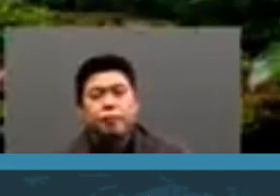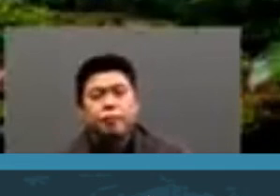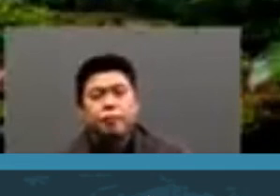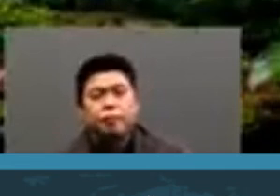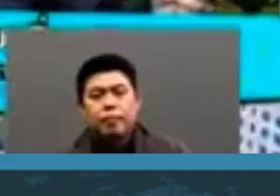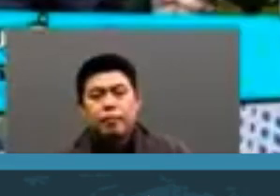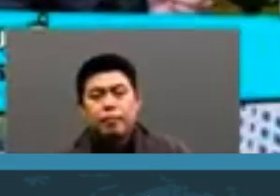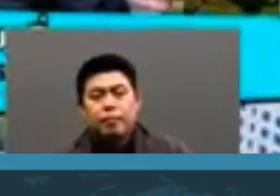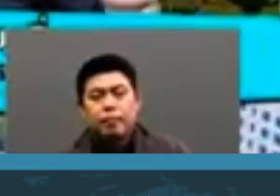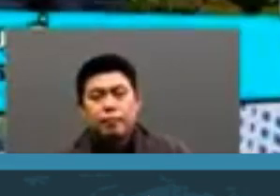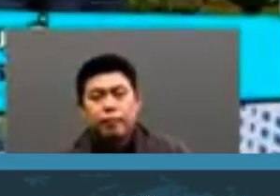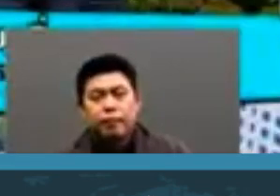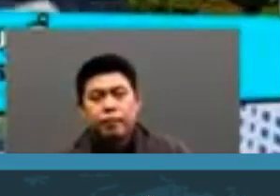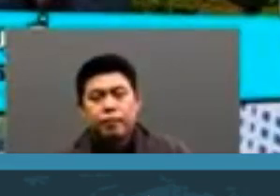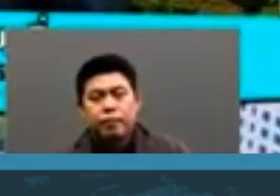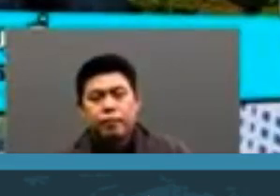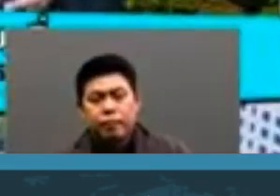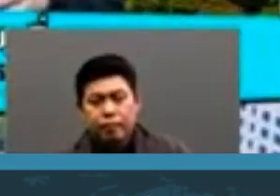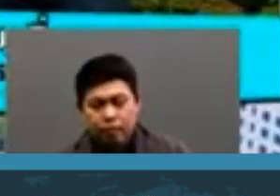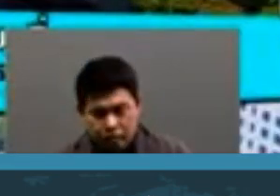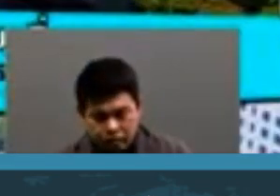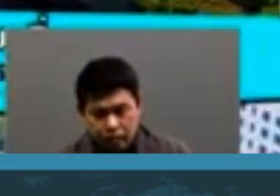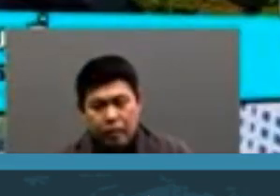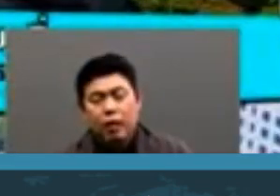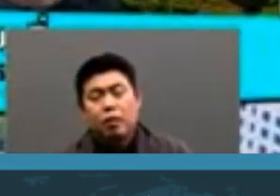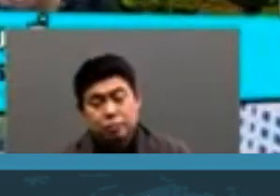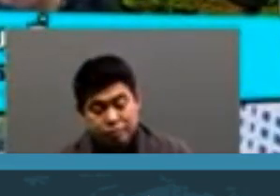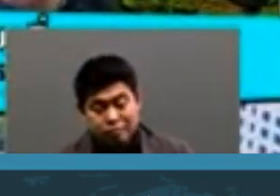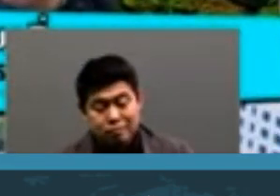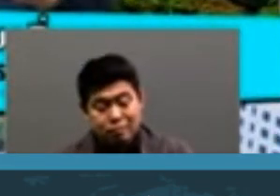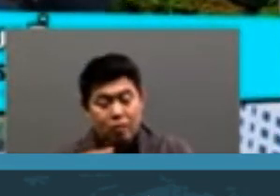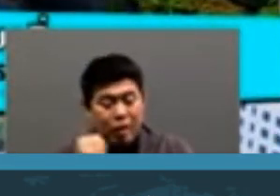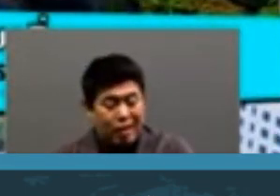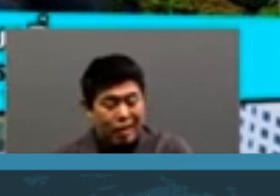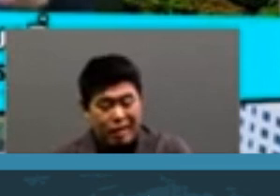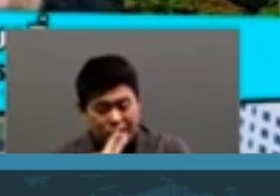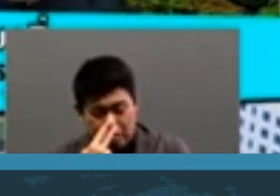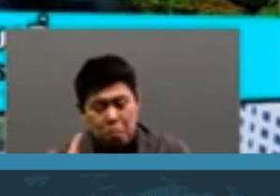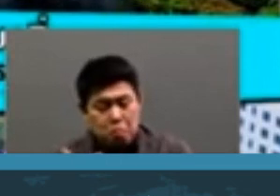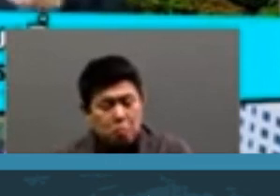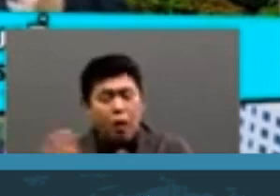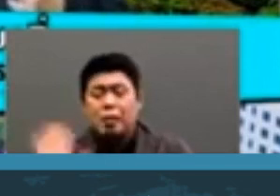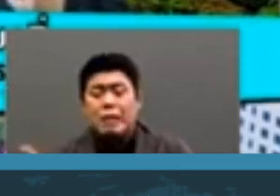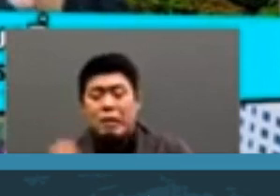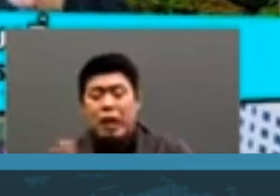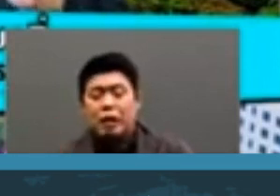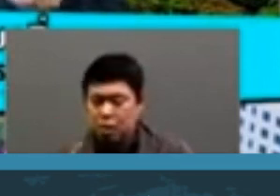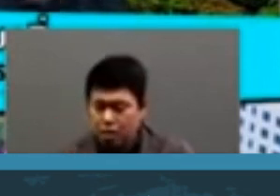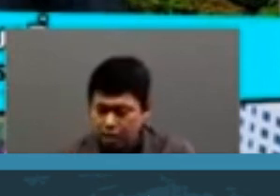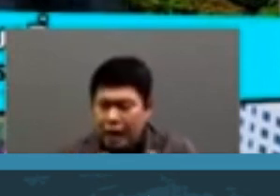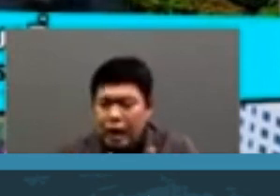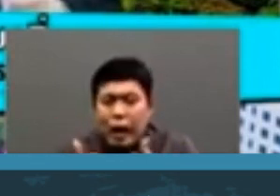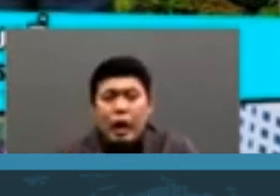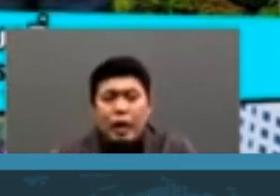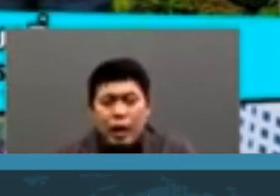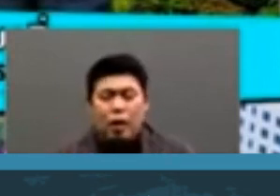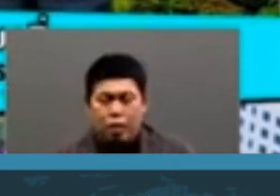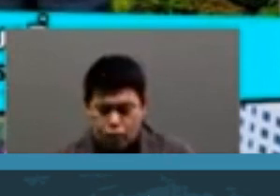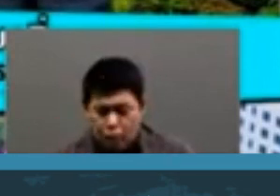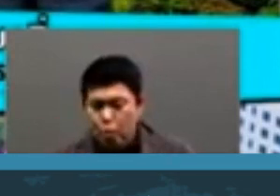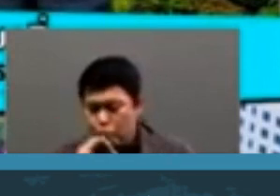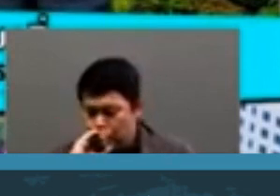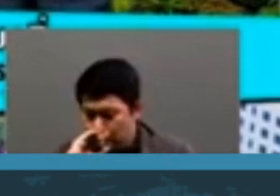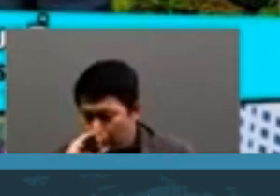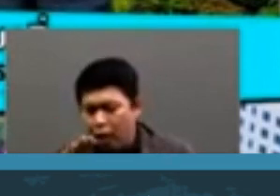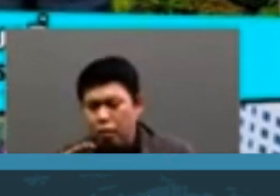เศรษฐกิจมันเดินคู่สาธารณสุขวิธีการแก้ปัญหาไม่ใช่แต่แก้แค่ไม่ให้ระบาดโรคต้องแก้เศรษฐกิจคู่กันประเทศไทยเนี่ยแก้ปัญหาโดย